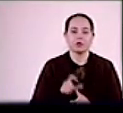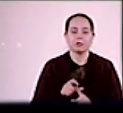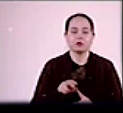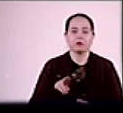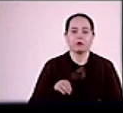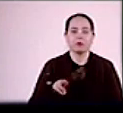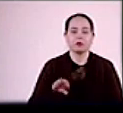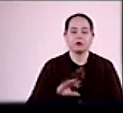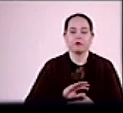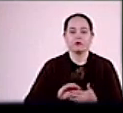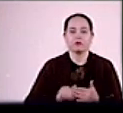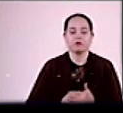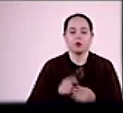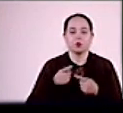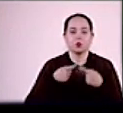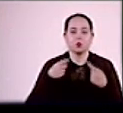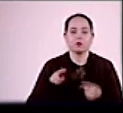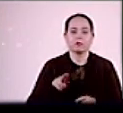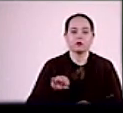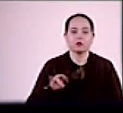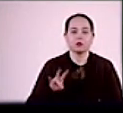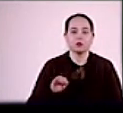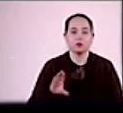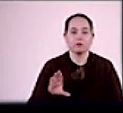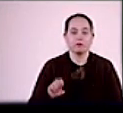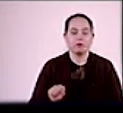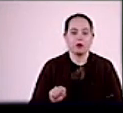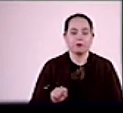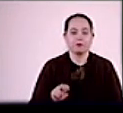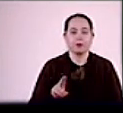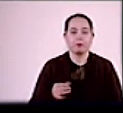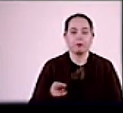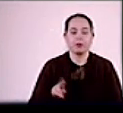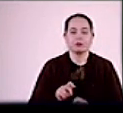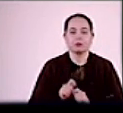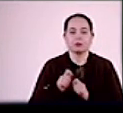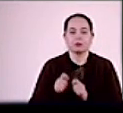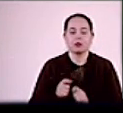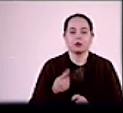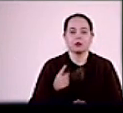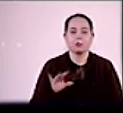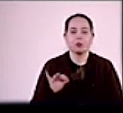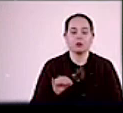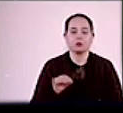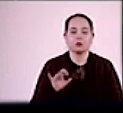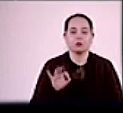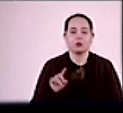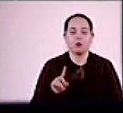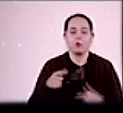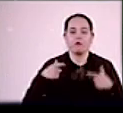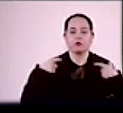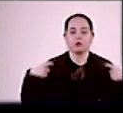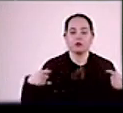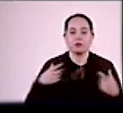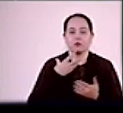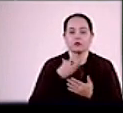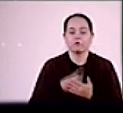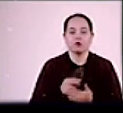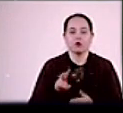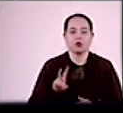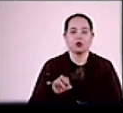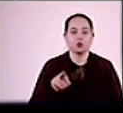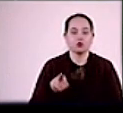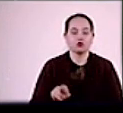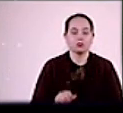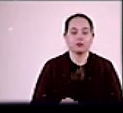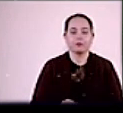Слова Пети вызывают улыбку Денисова. Петя дарит одному из офицеров свой складной